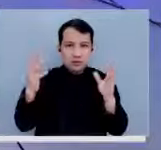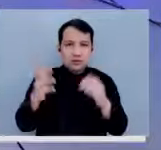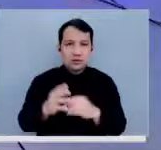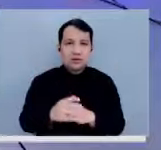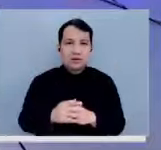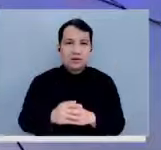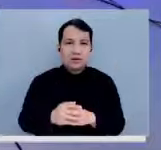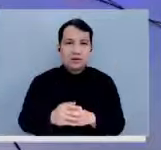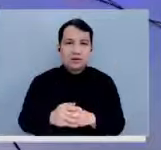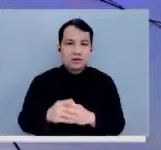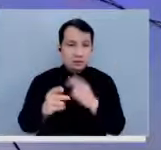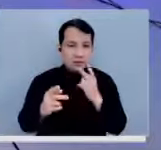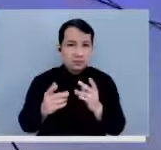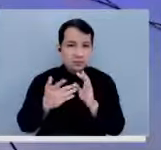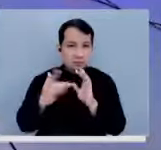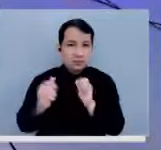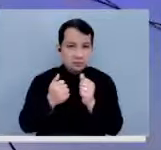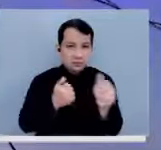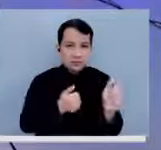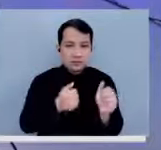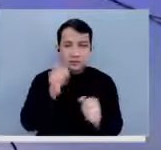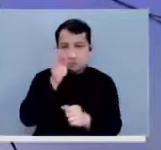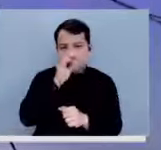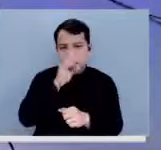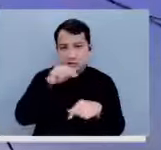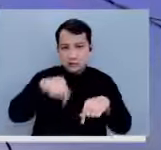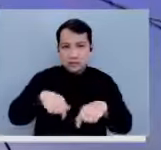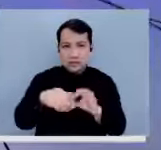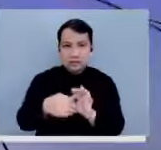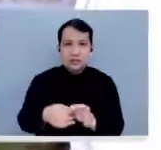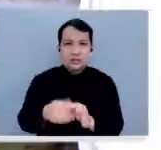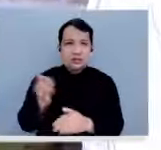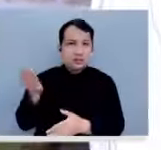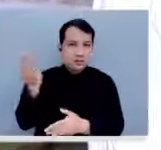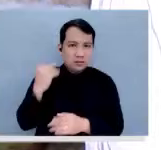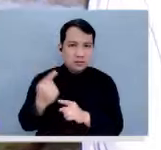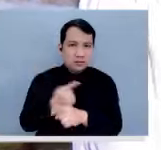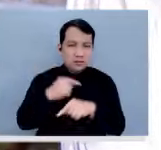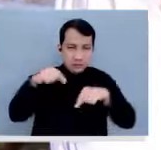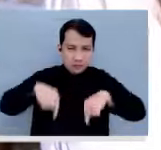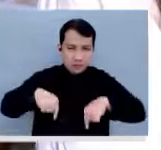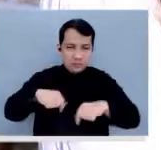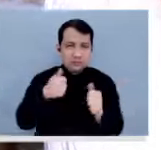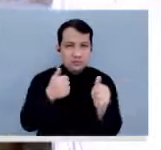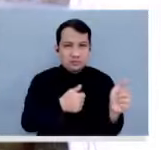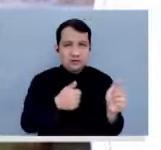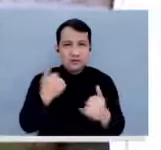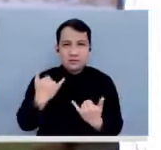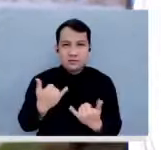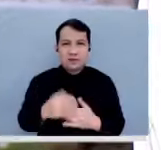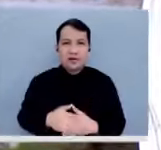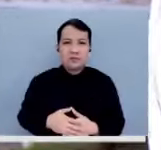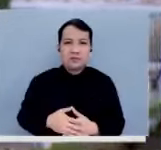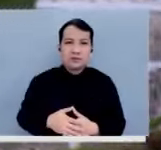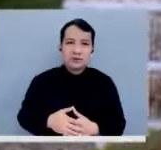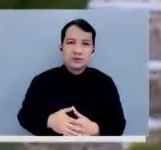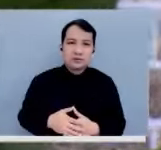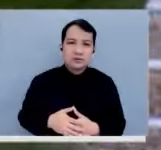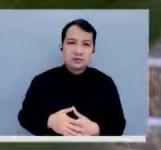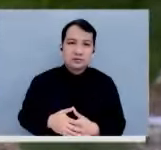mga pinakasinusubaybay ang Pinoy rock band ngayon at noon. Hanggang ngayon. Hanggang diba? Ngayon. Everybody, diba? Grace Doe. Give it